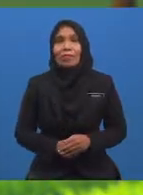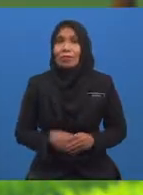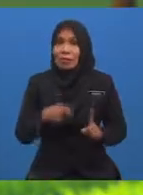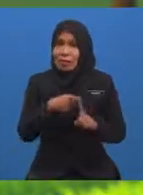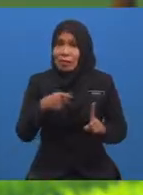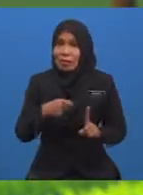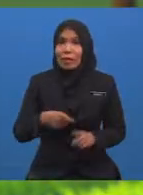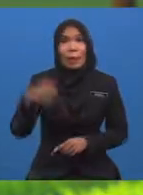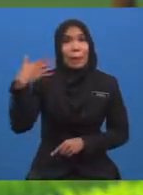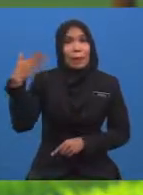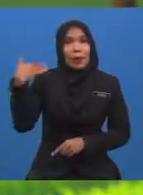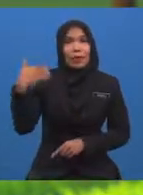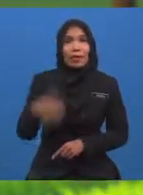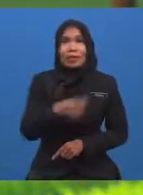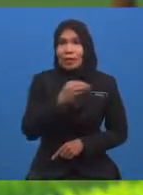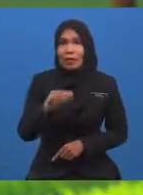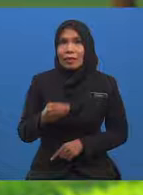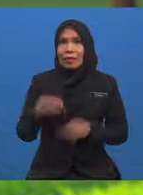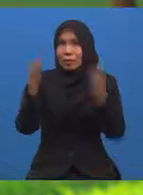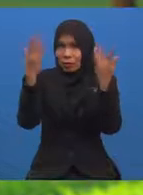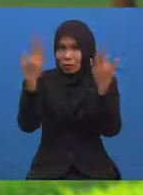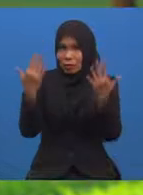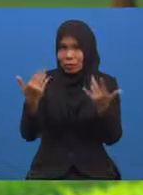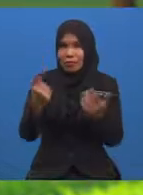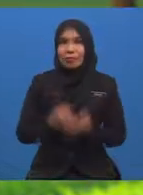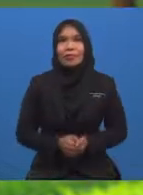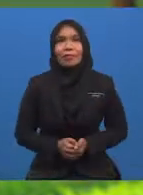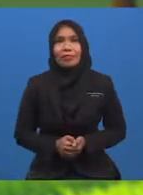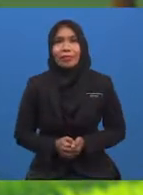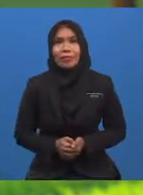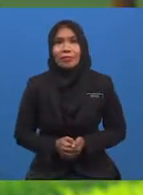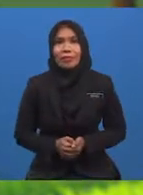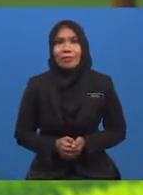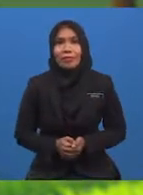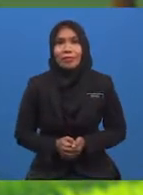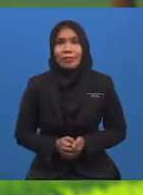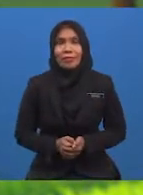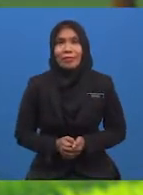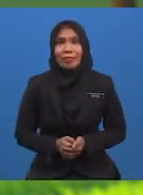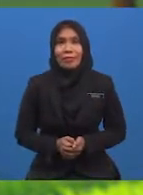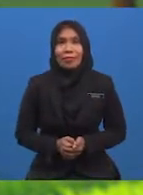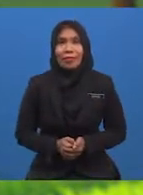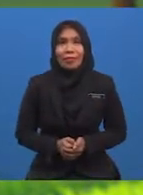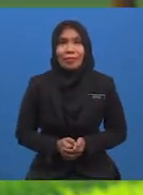tumbuh-tumbuhan amatlah memberi kepentingan kepada haiwan di luar sana.